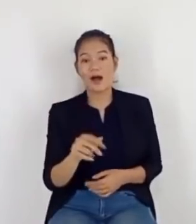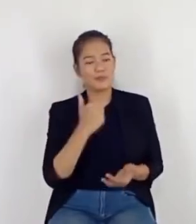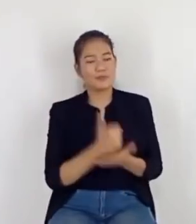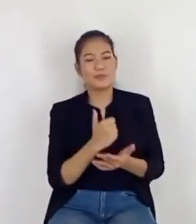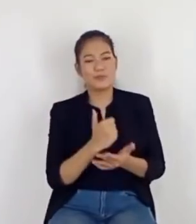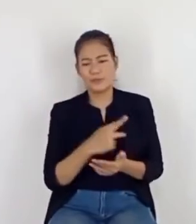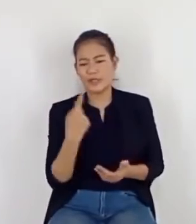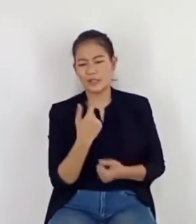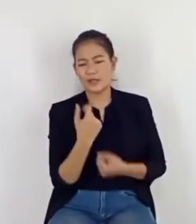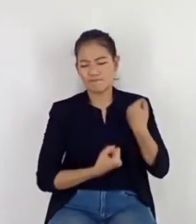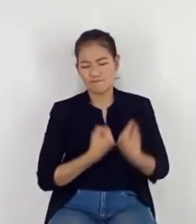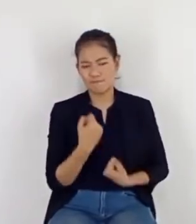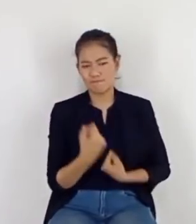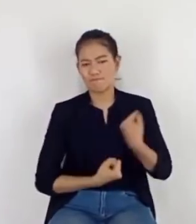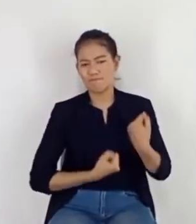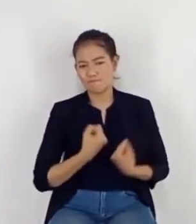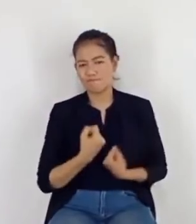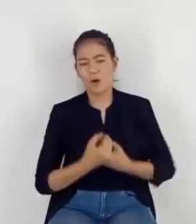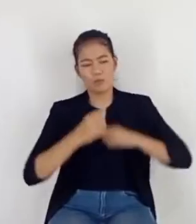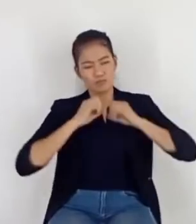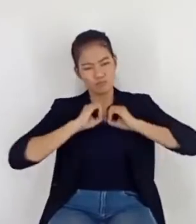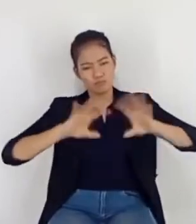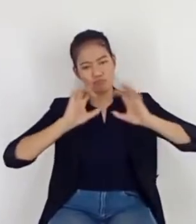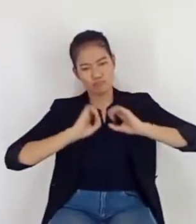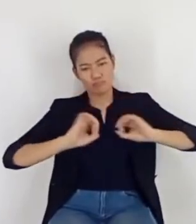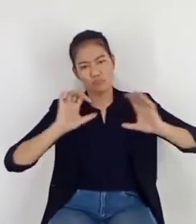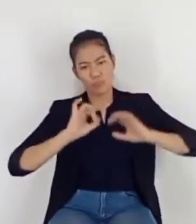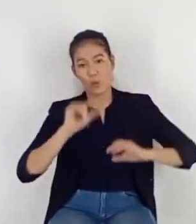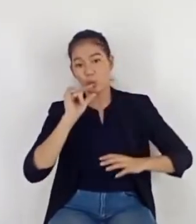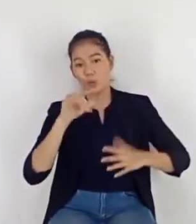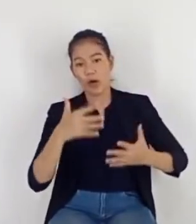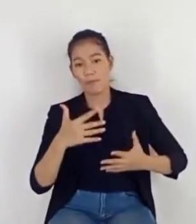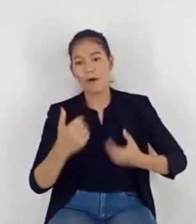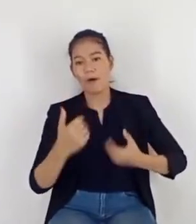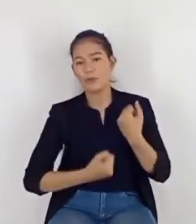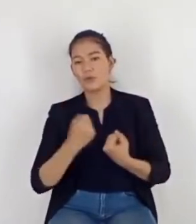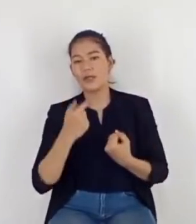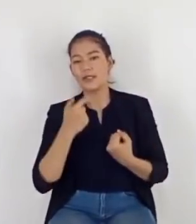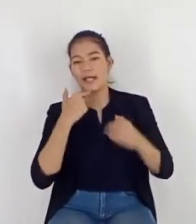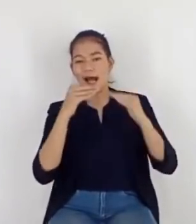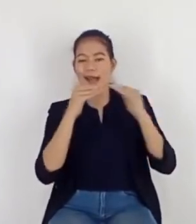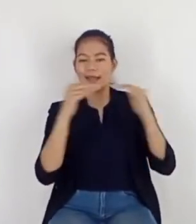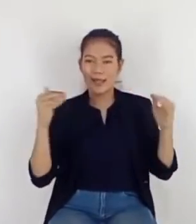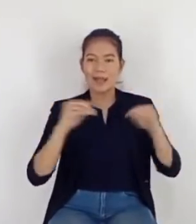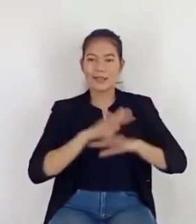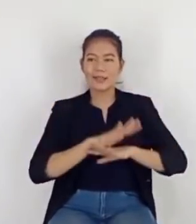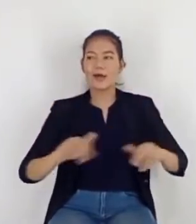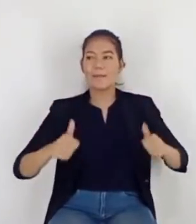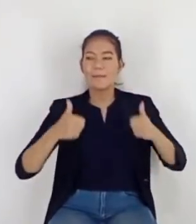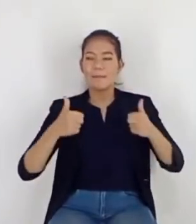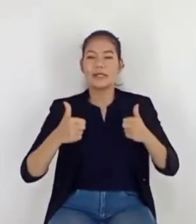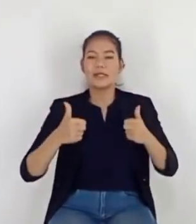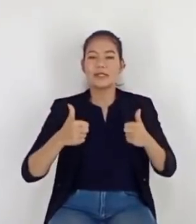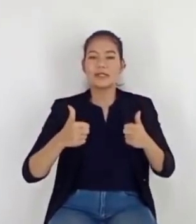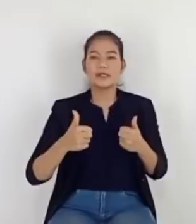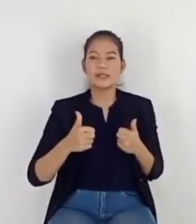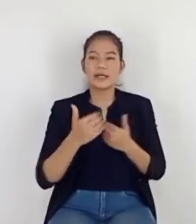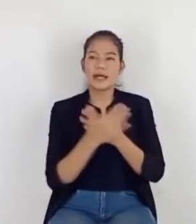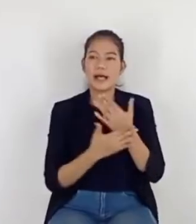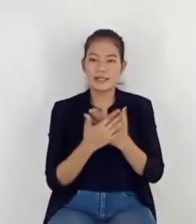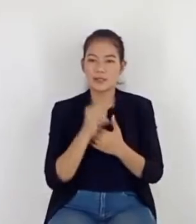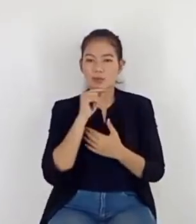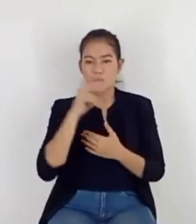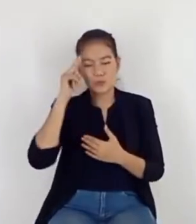kita aktif bersuara untuk memperjuangkan keadilan, kedamaian, kasih, keutuhan, dan